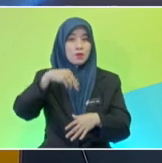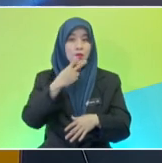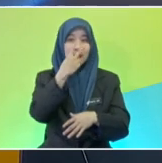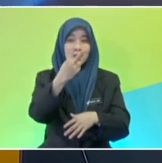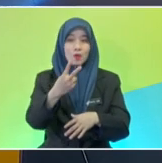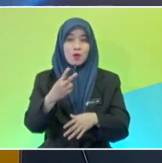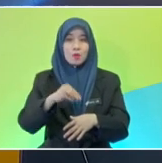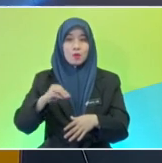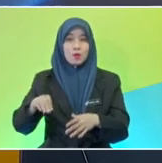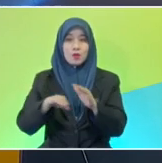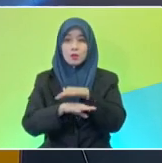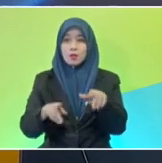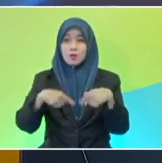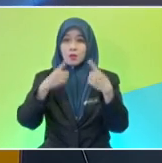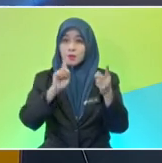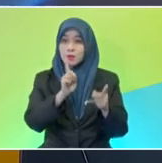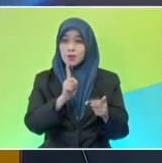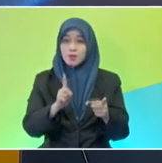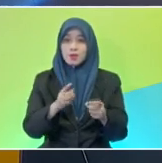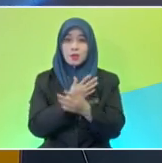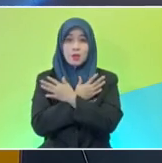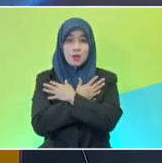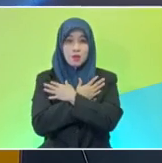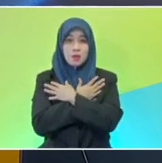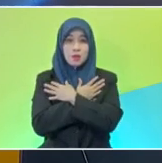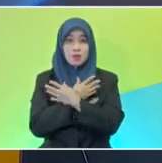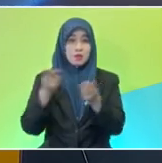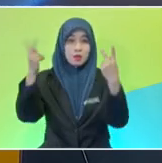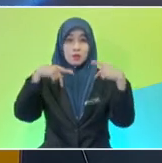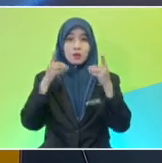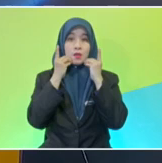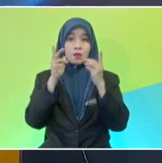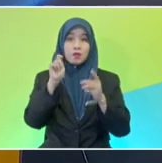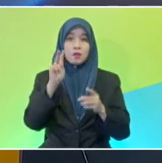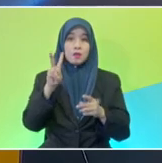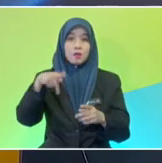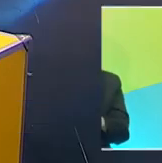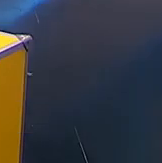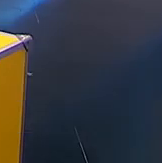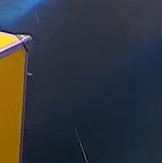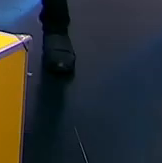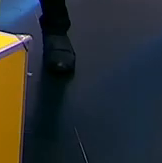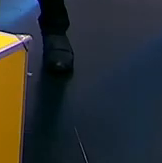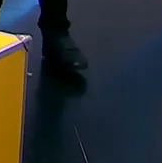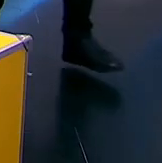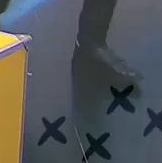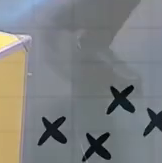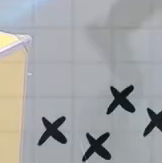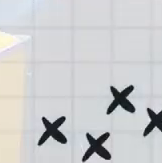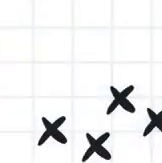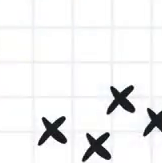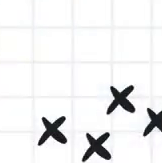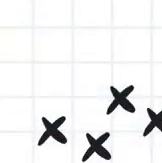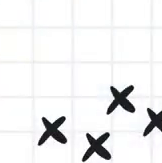Murid-murid jangan ke mana-mana, kita berhenti rehat dulu. Selepas ini kita akan kembali dalam prasekolah. Cikgu, jom cikgu. Sini cikgu. Sana. Okey,